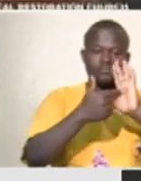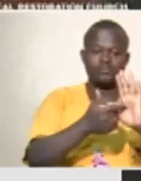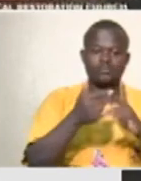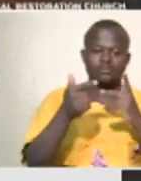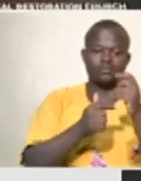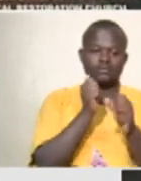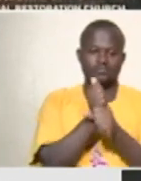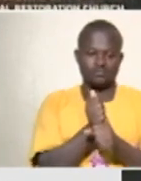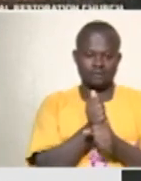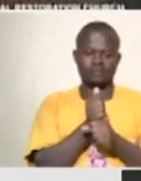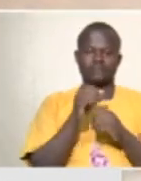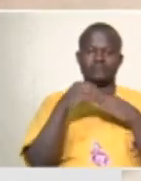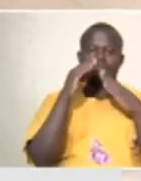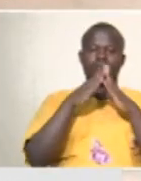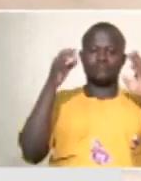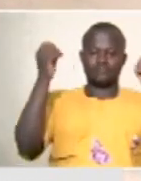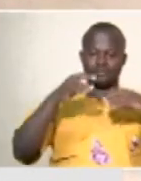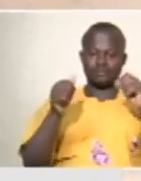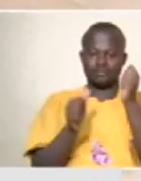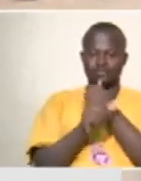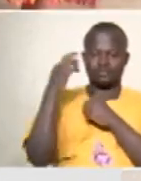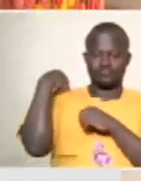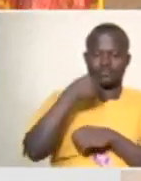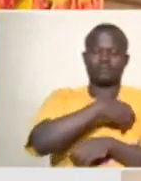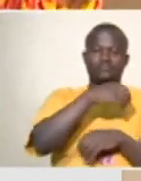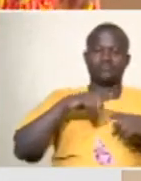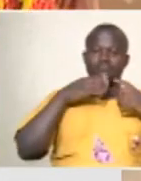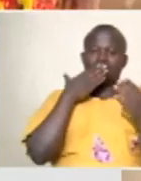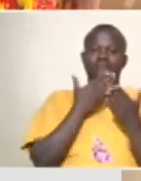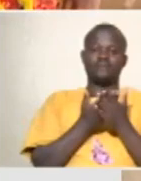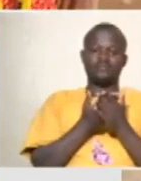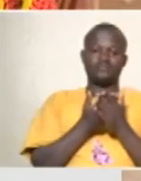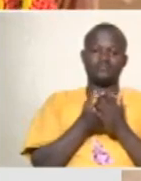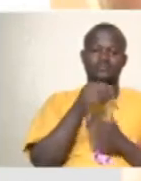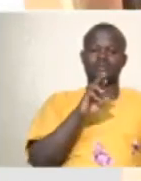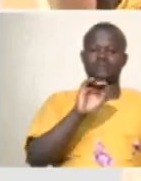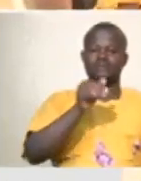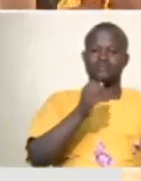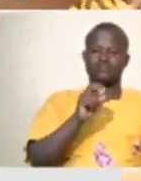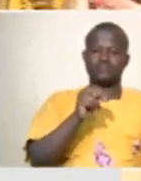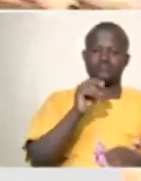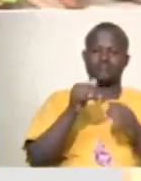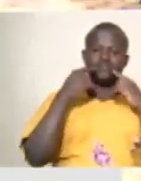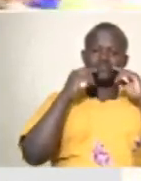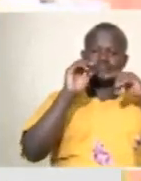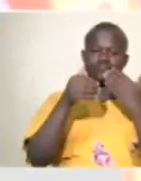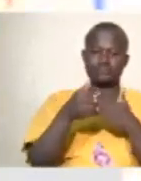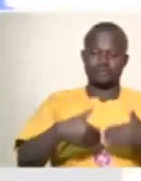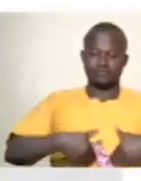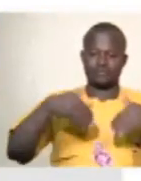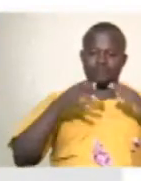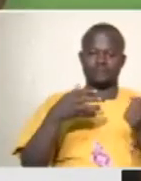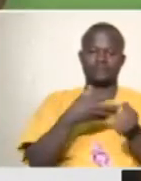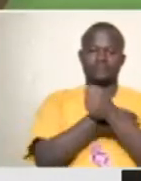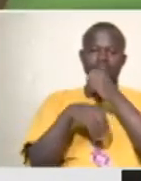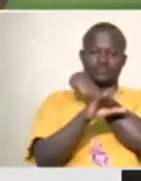ibyo bakora. Umuyobozi w'umujyi wa Kigali wungirije ushinzwe ubukungu n'imibereho myiza y'abaturage Eugene Martin avuga ko urubyiruko ari imbaraga